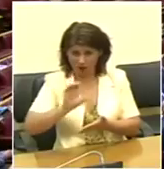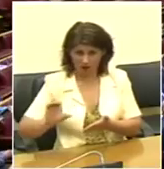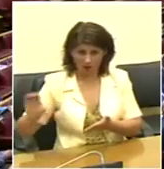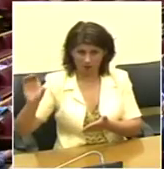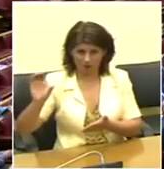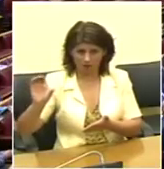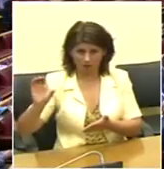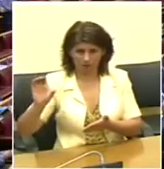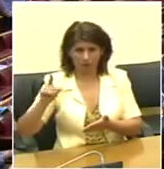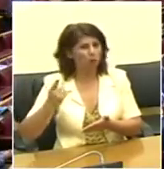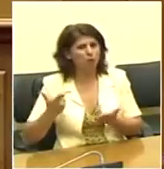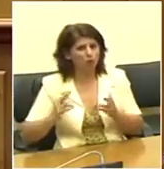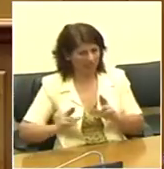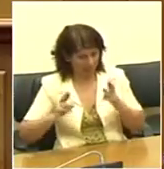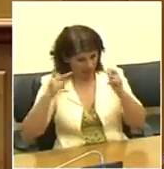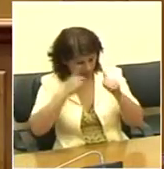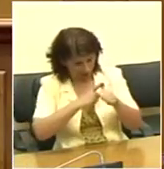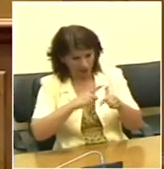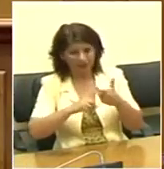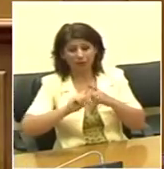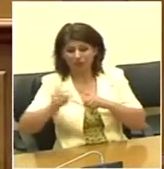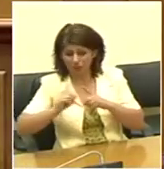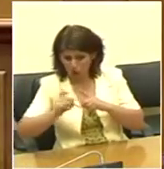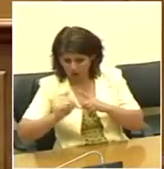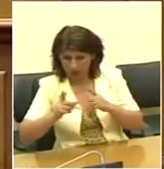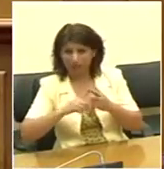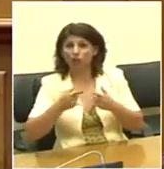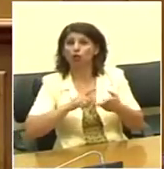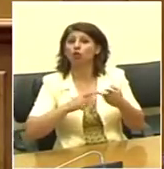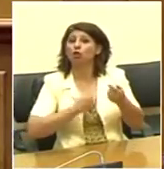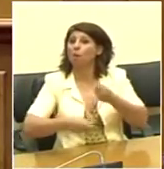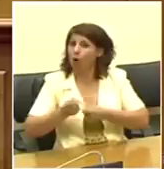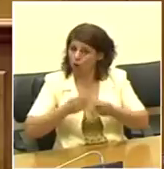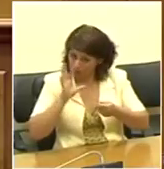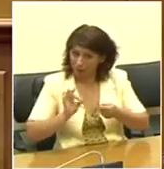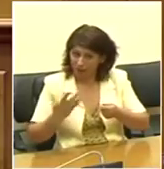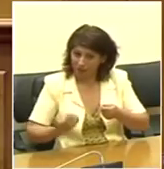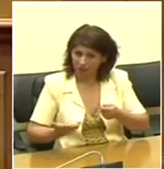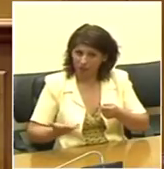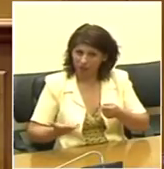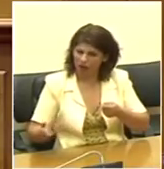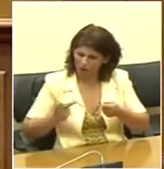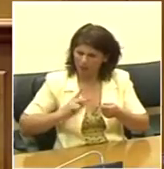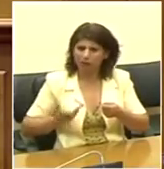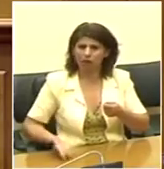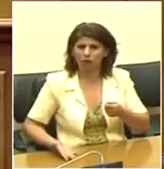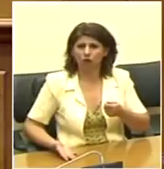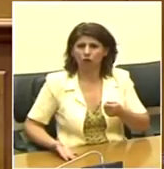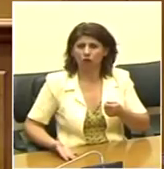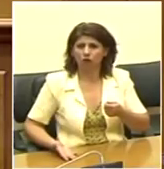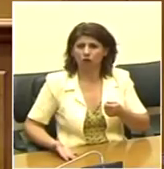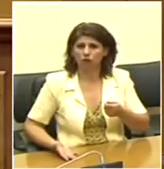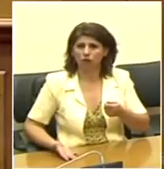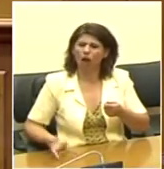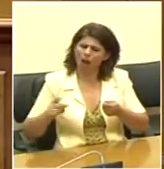Στην ενέργεια, στις μεταφορές, στο εμπόριο, πραγματικά θα είναι? να απαντήσεις σε αυτή την αύριο